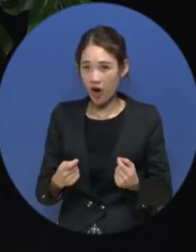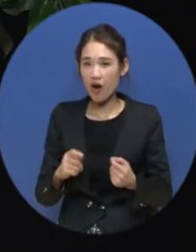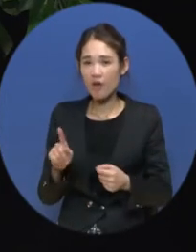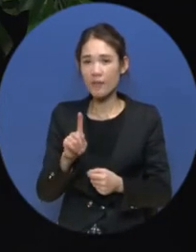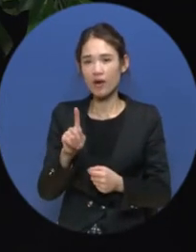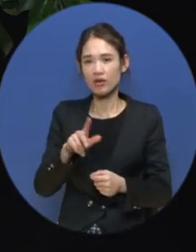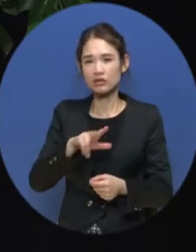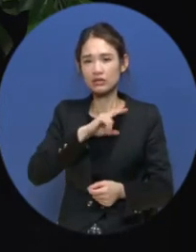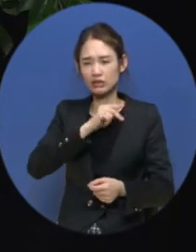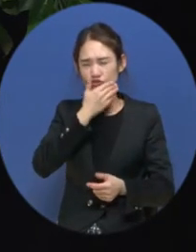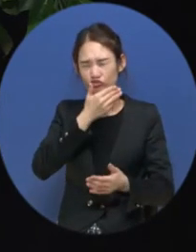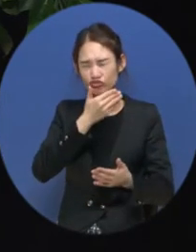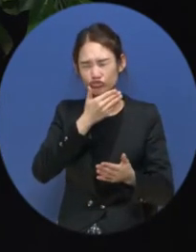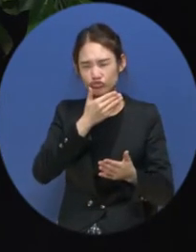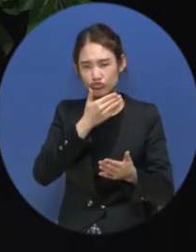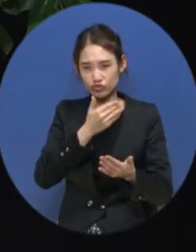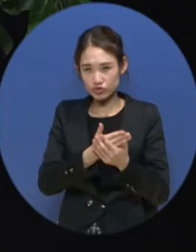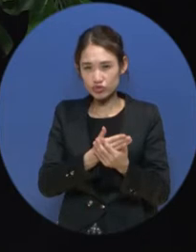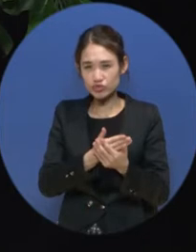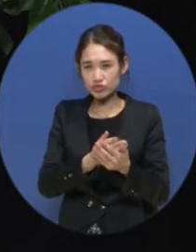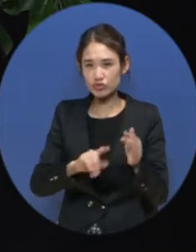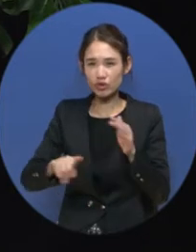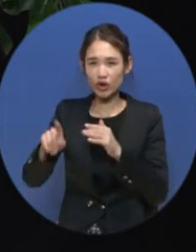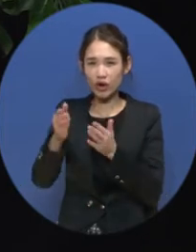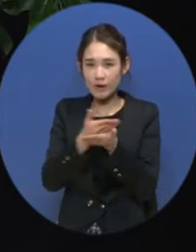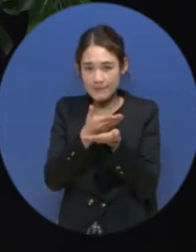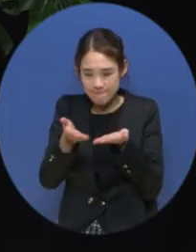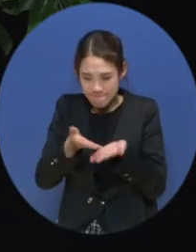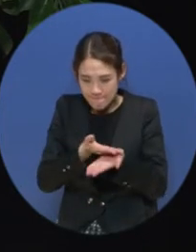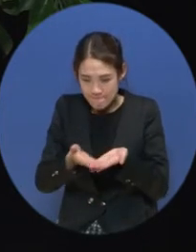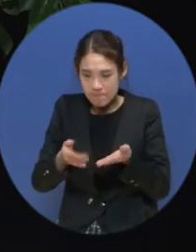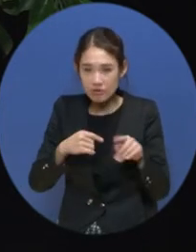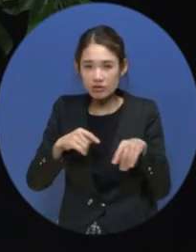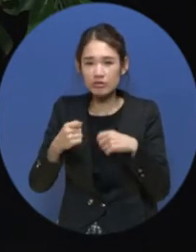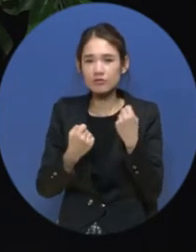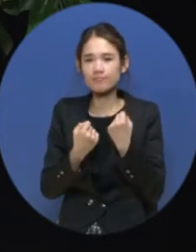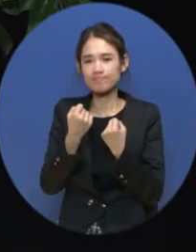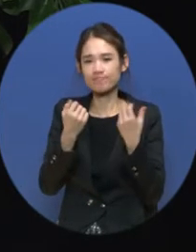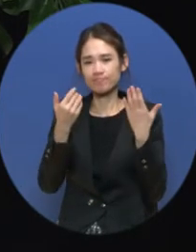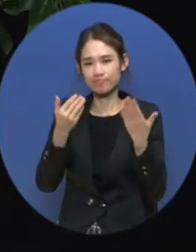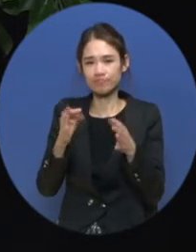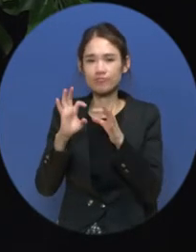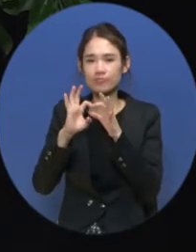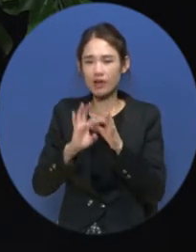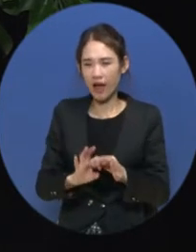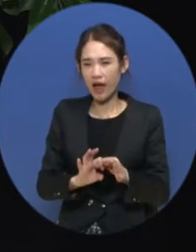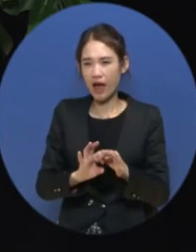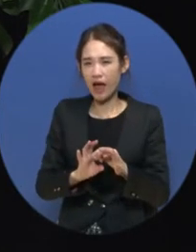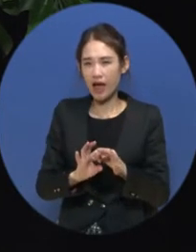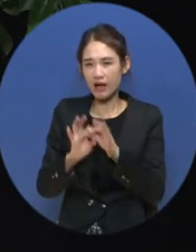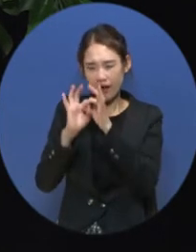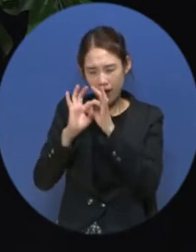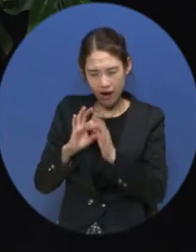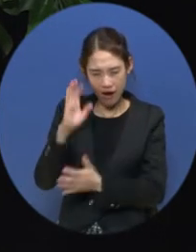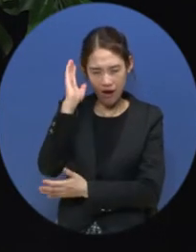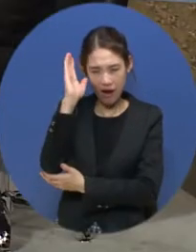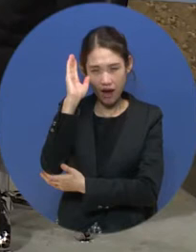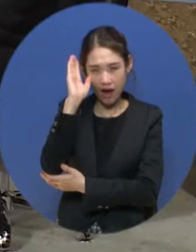굉장히 핵심적으로 이렇게 선후를 가려서 이 얘기를 계속 하고 있어요. 정책